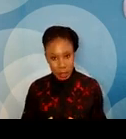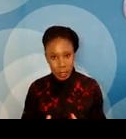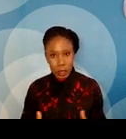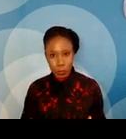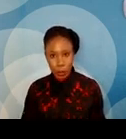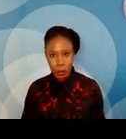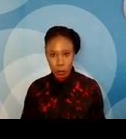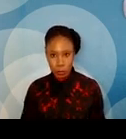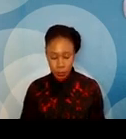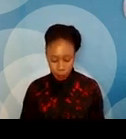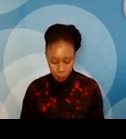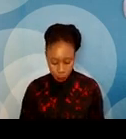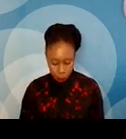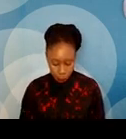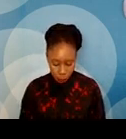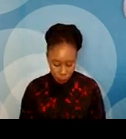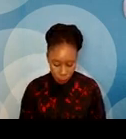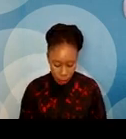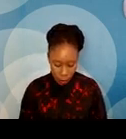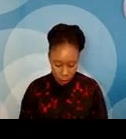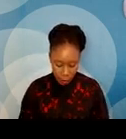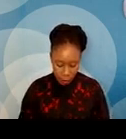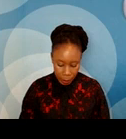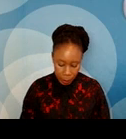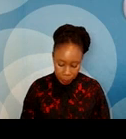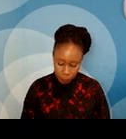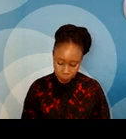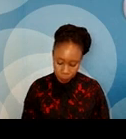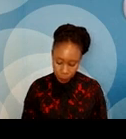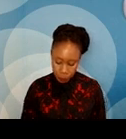och stressfyllt.